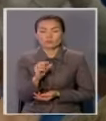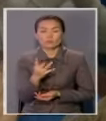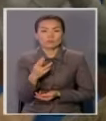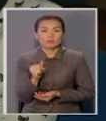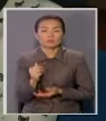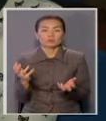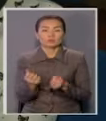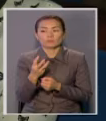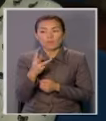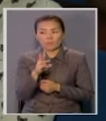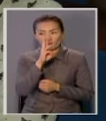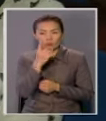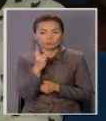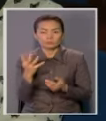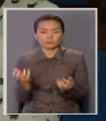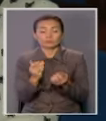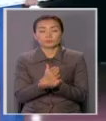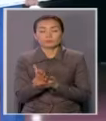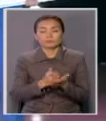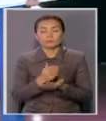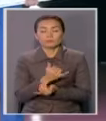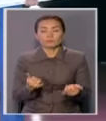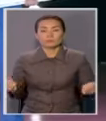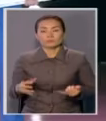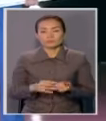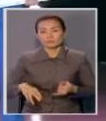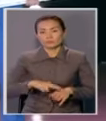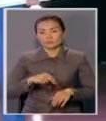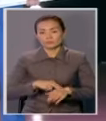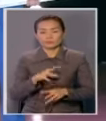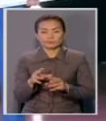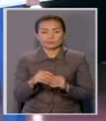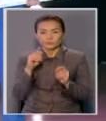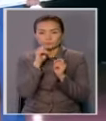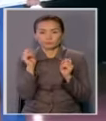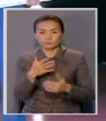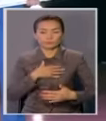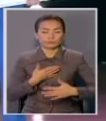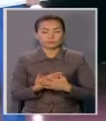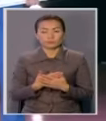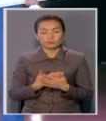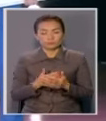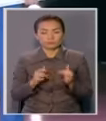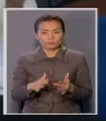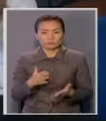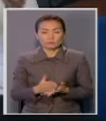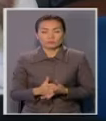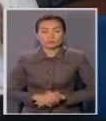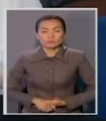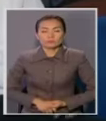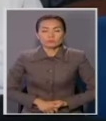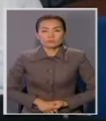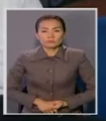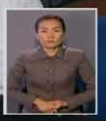берике спас трёхлетнего ребенка служивший на благополучии страны полицейский был награжден за активный филантропическую деятельность номинации